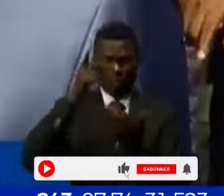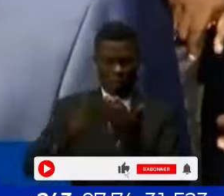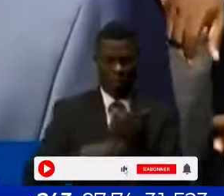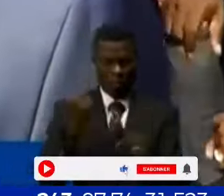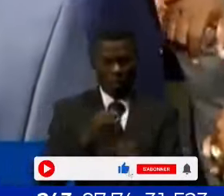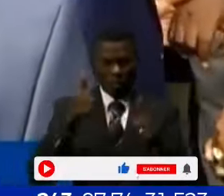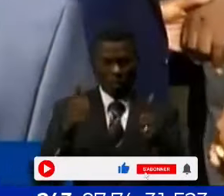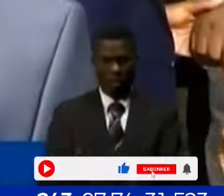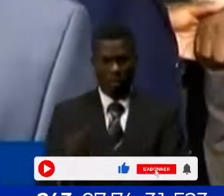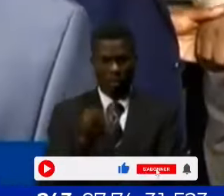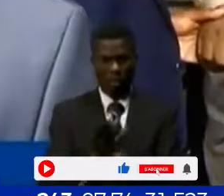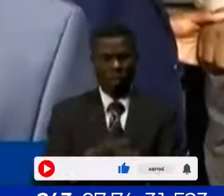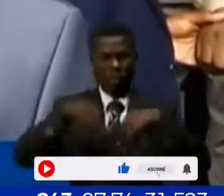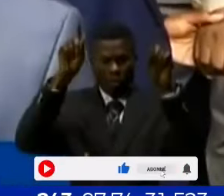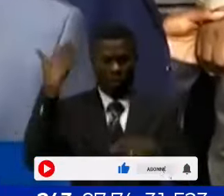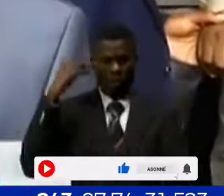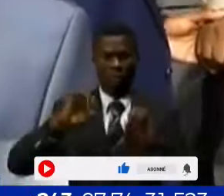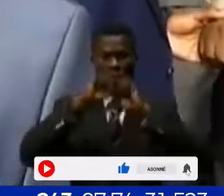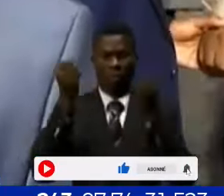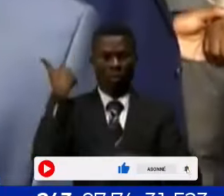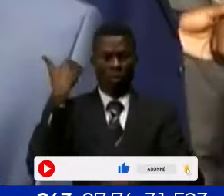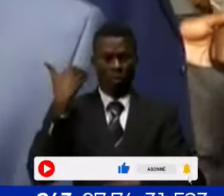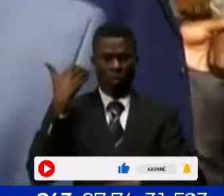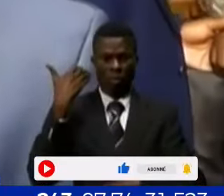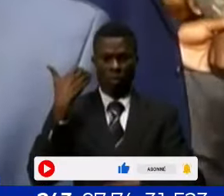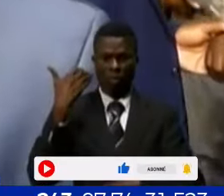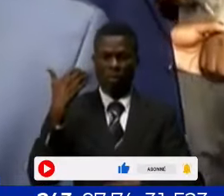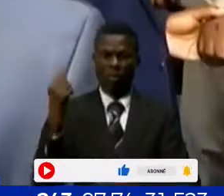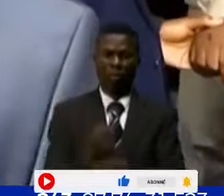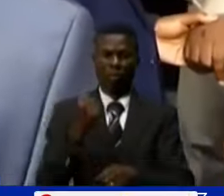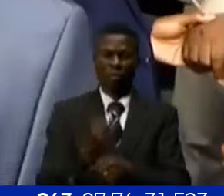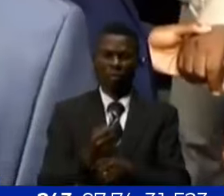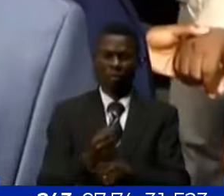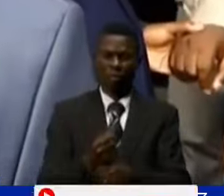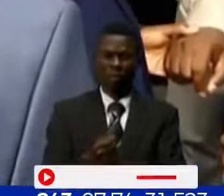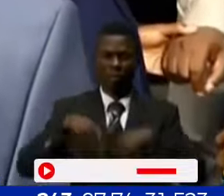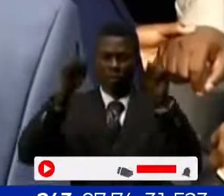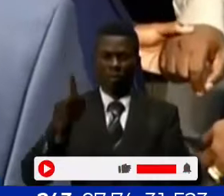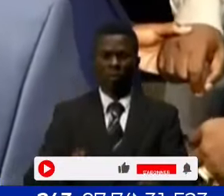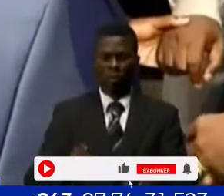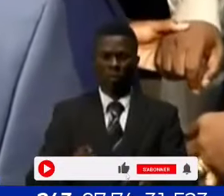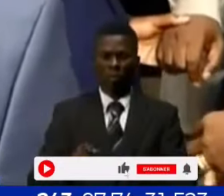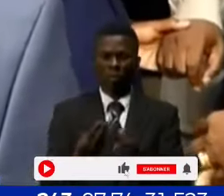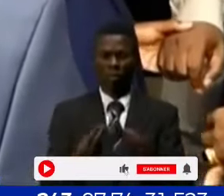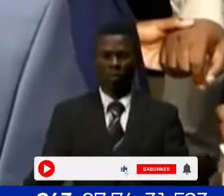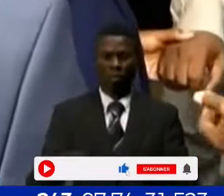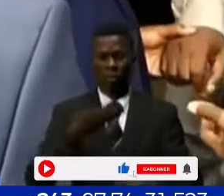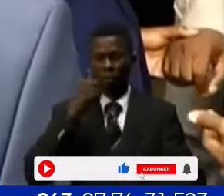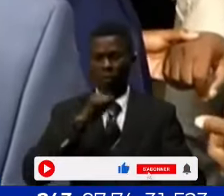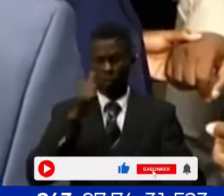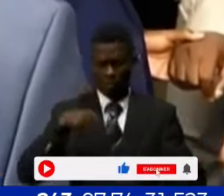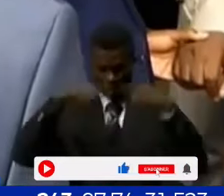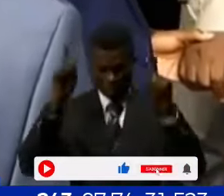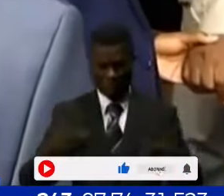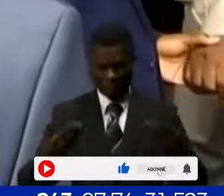positif, parce qu'il y a plusieurs années, la Régie des eaux n'a jamais terminé une année fiscale avec un résultat positif. Nous, on a terminé avec